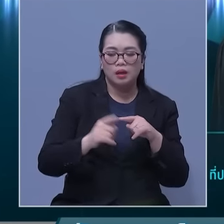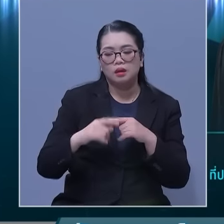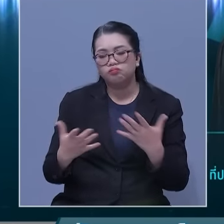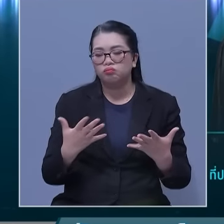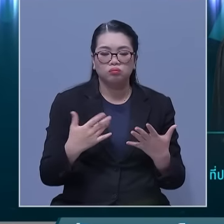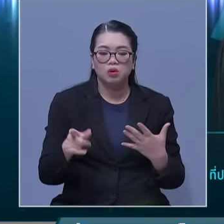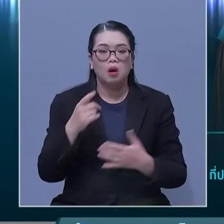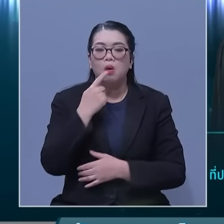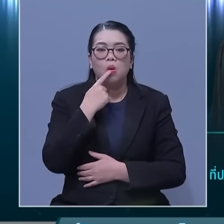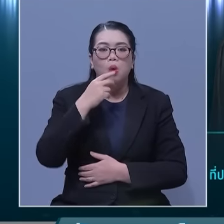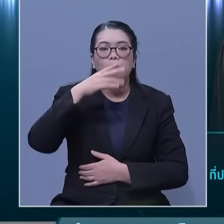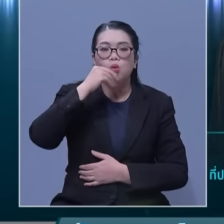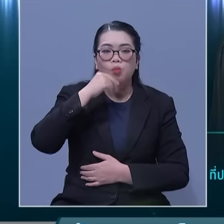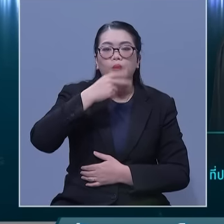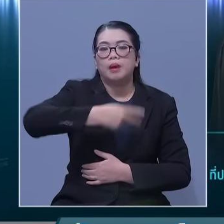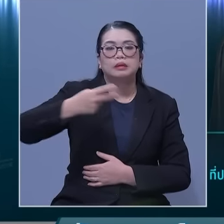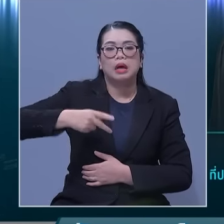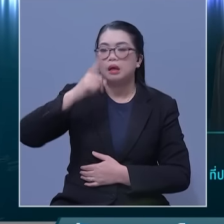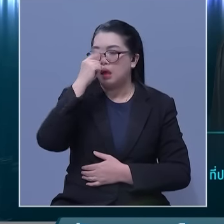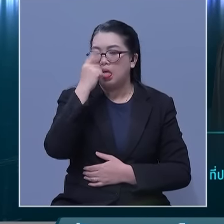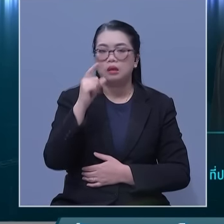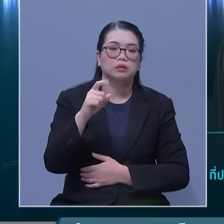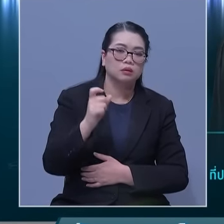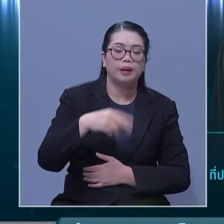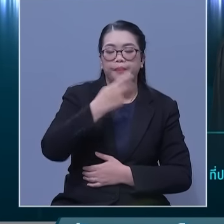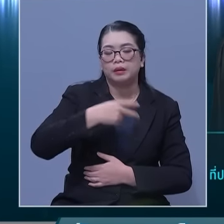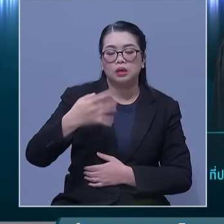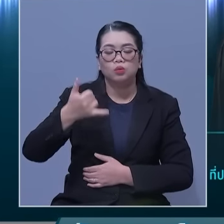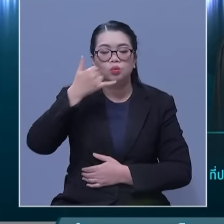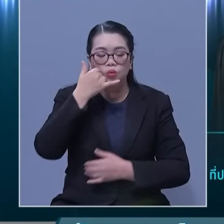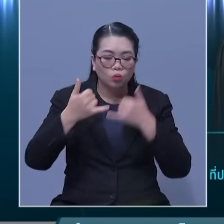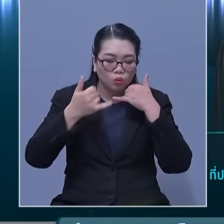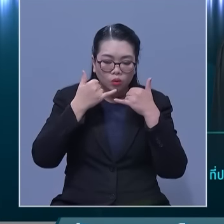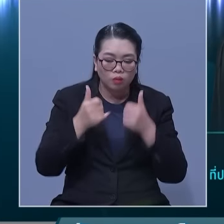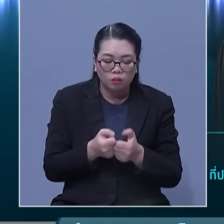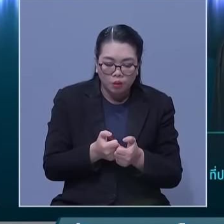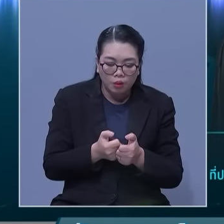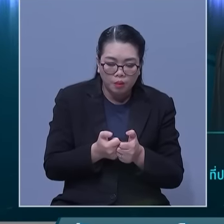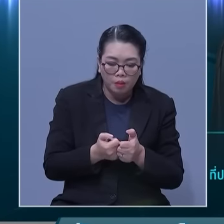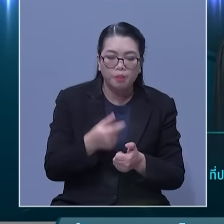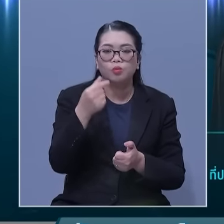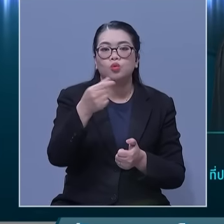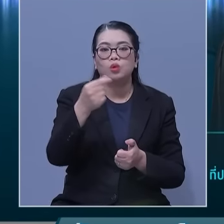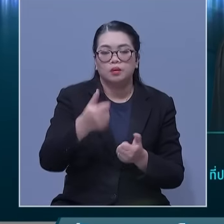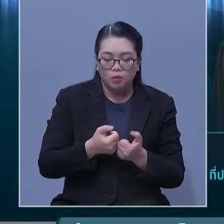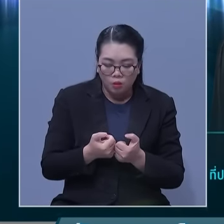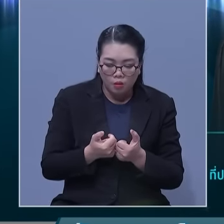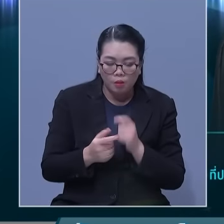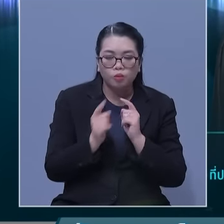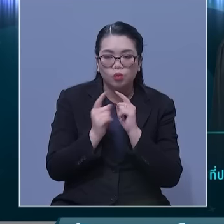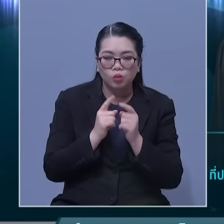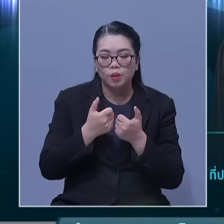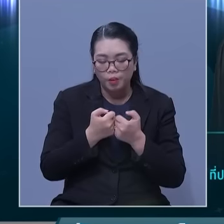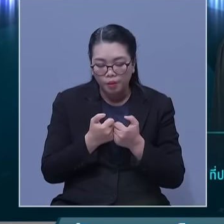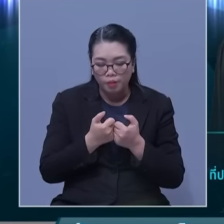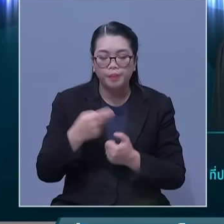เนี่ยไม่สามารถพูดภาษาบาซ่าได้ใช้เอ่อโทรศัพท์มือถือ Google Translateเนี่ยนะครับออๆๆการพูดคุยกัน